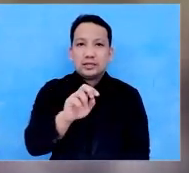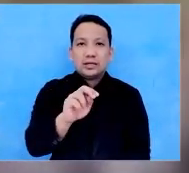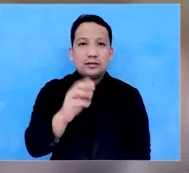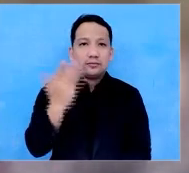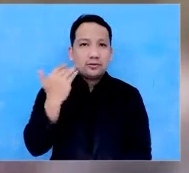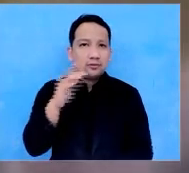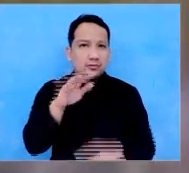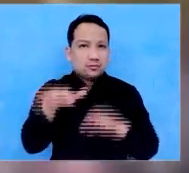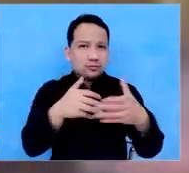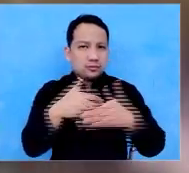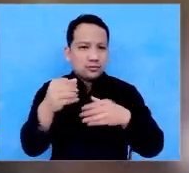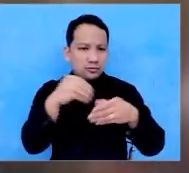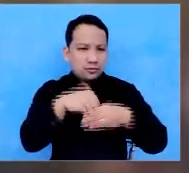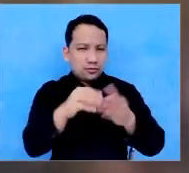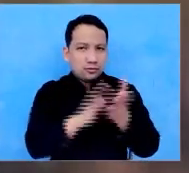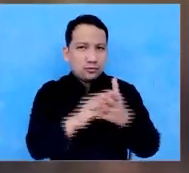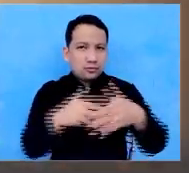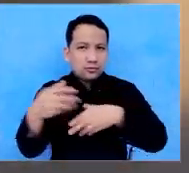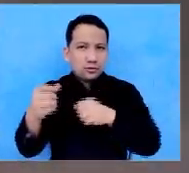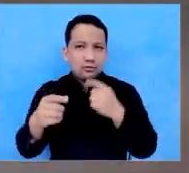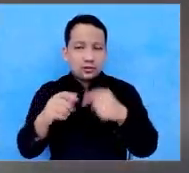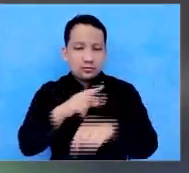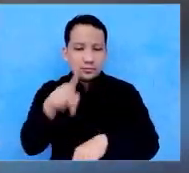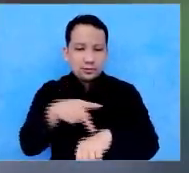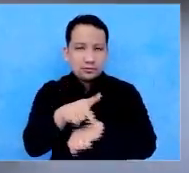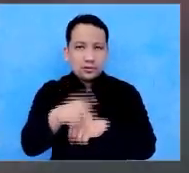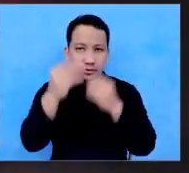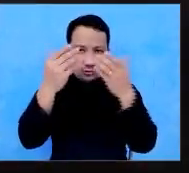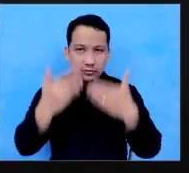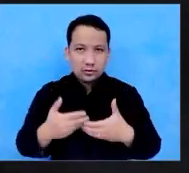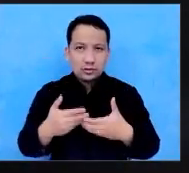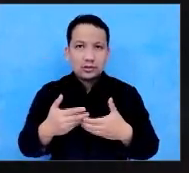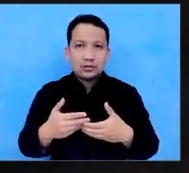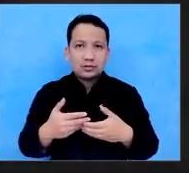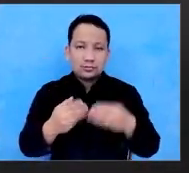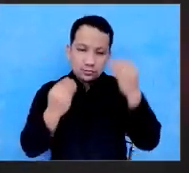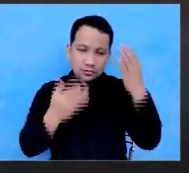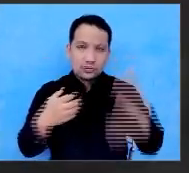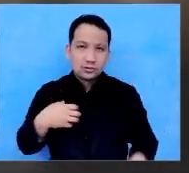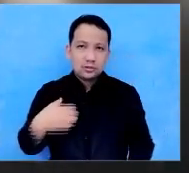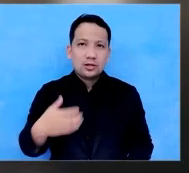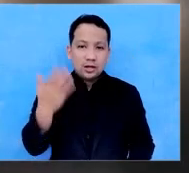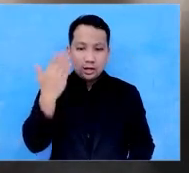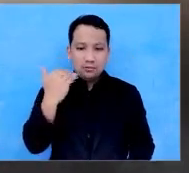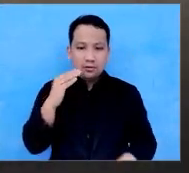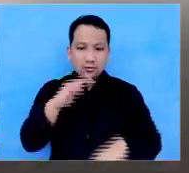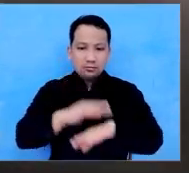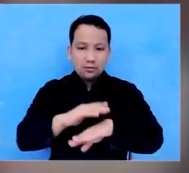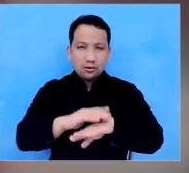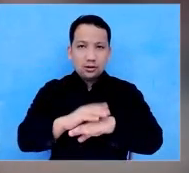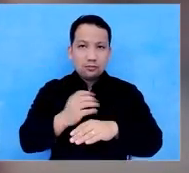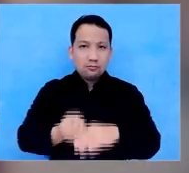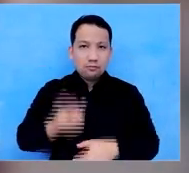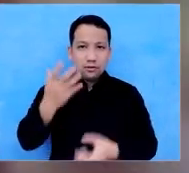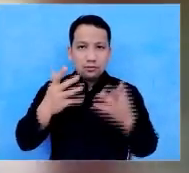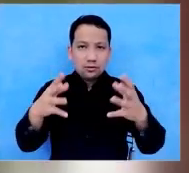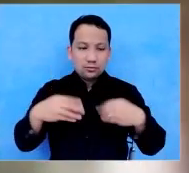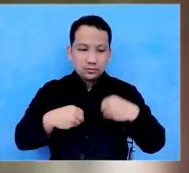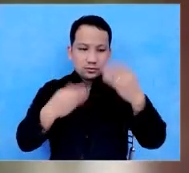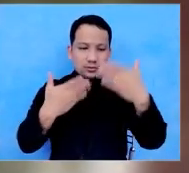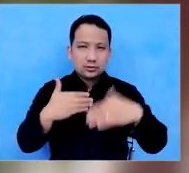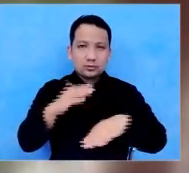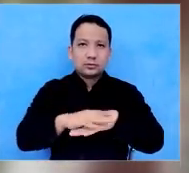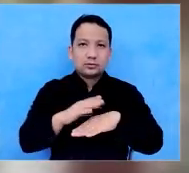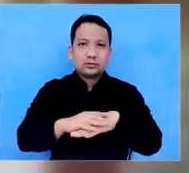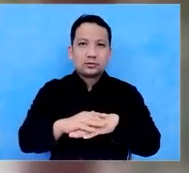mga pulis sa loob. Mismong ang principal ng paaralan ang dumulog sa mga pulis tungkol sa bomb threat. Natanggap daw ang banta sa